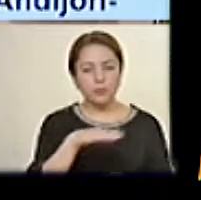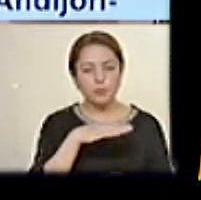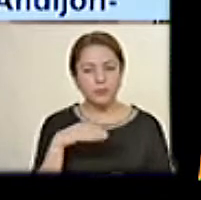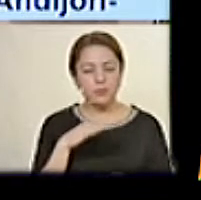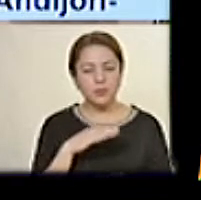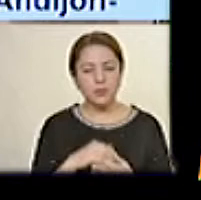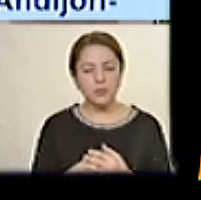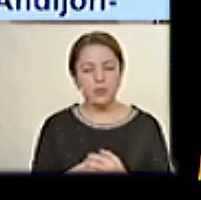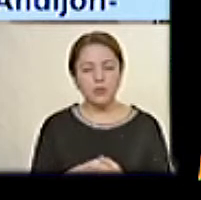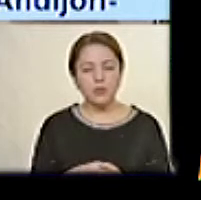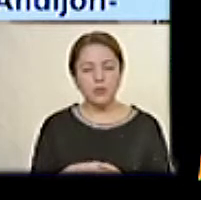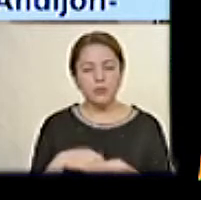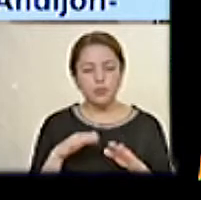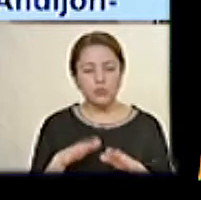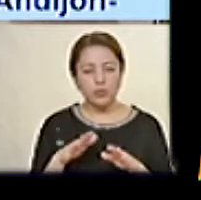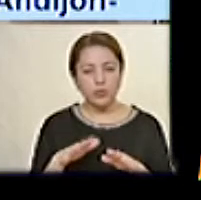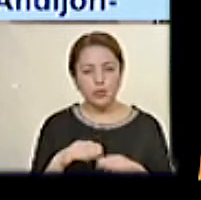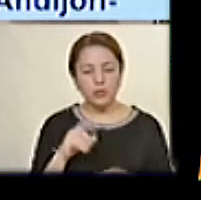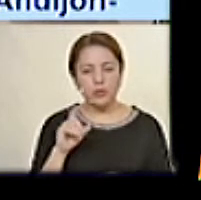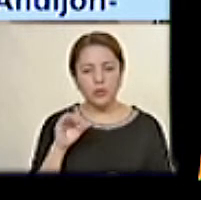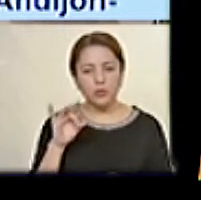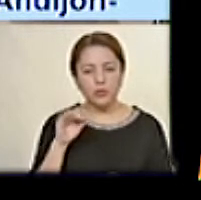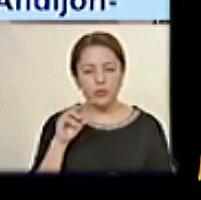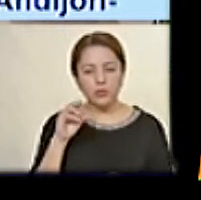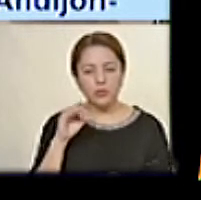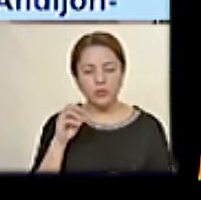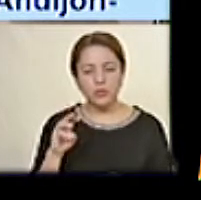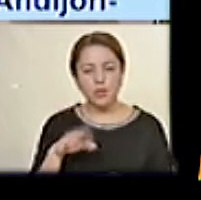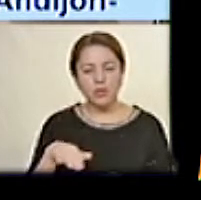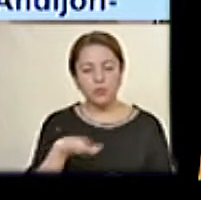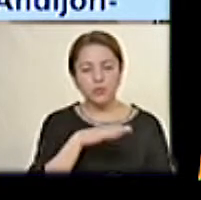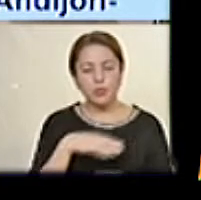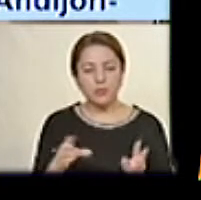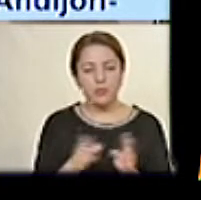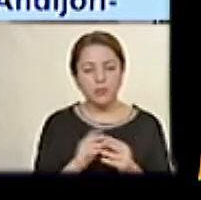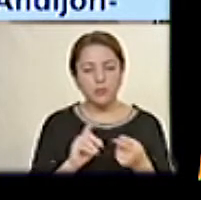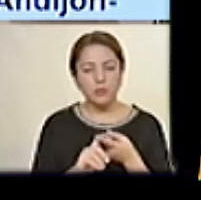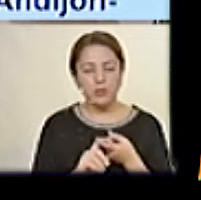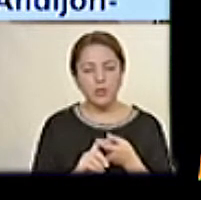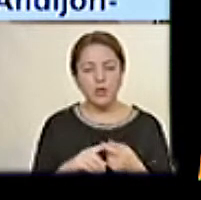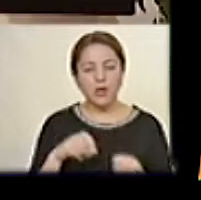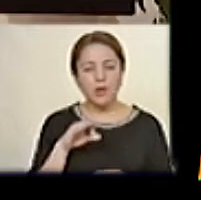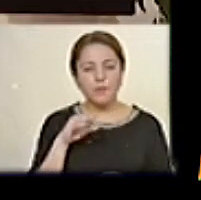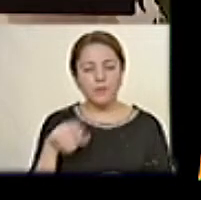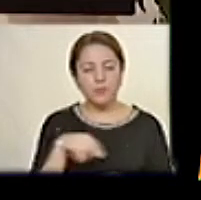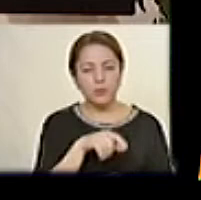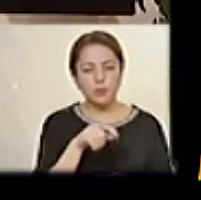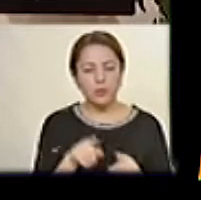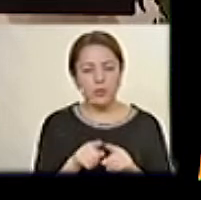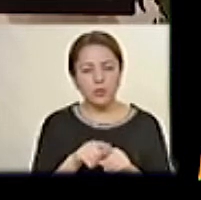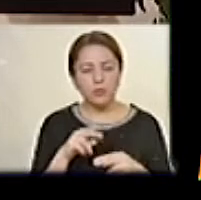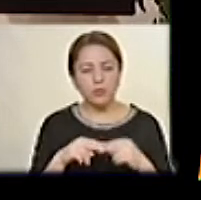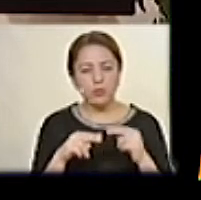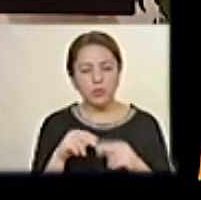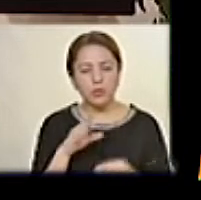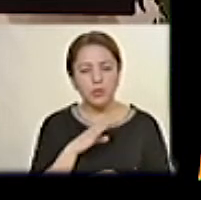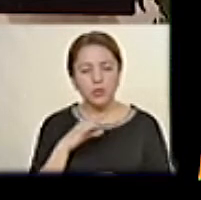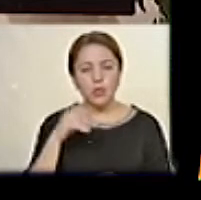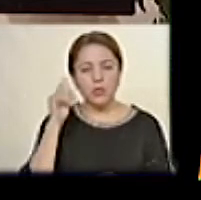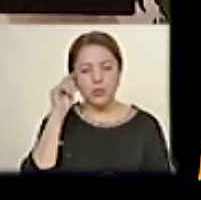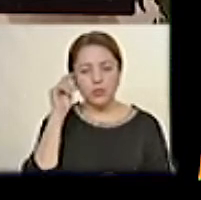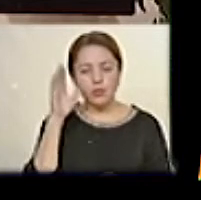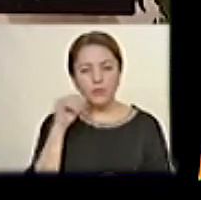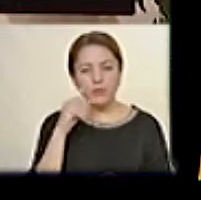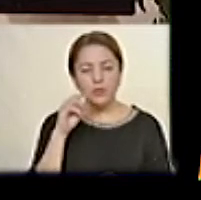Mamlakatimizdagi, demak, hududlarni xorijiy mamlakatlar bilan bog'laydigan avtomobil yo'llari ham qurilgan. Ya'ni Xitoy va Pokistonga